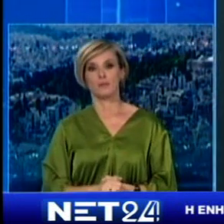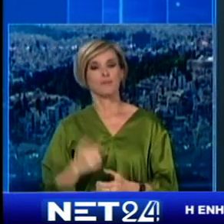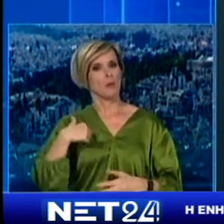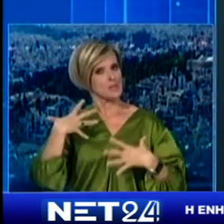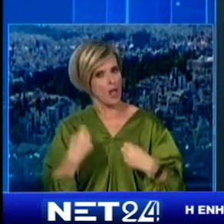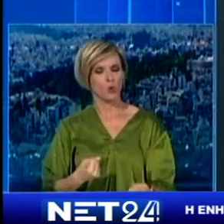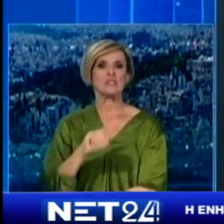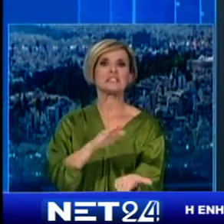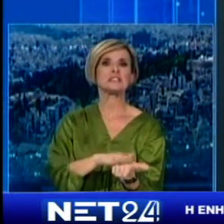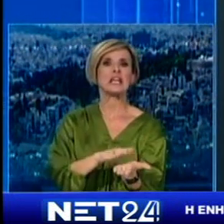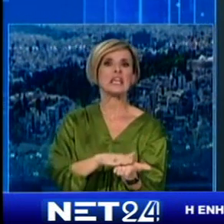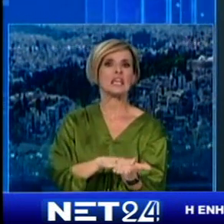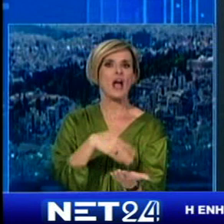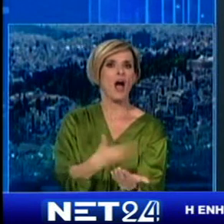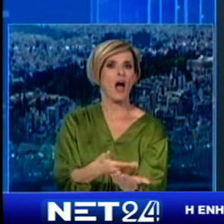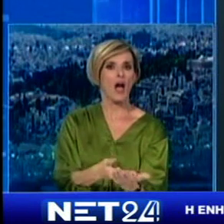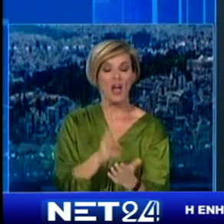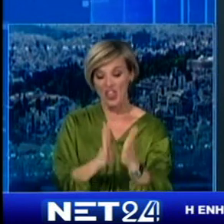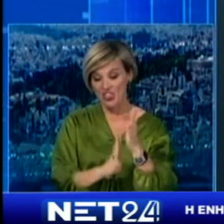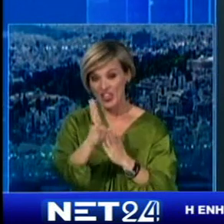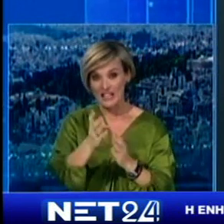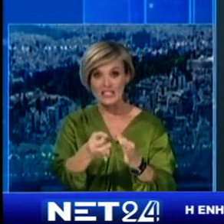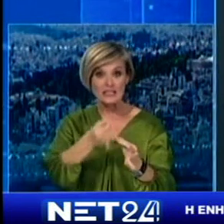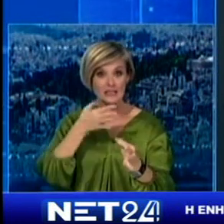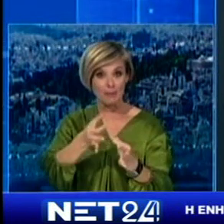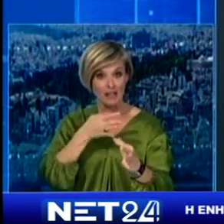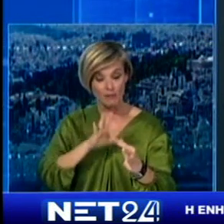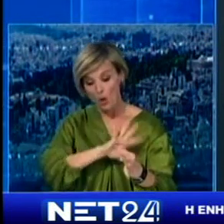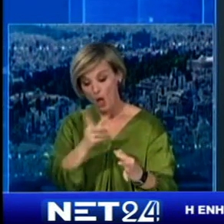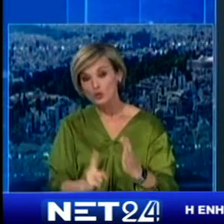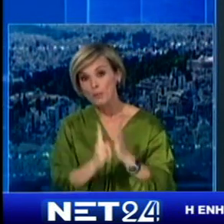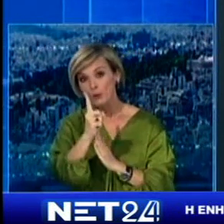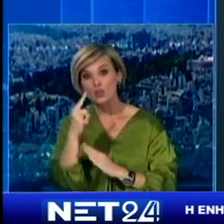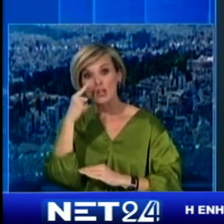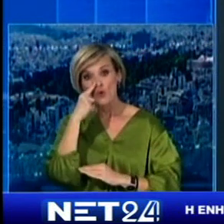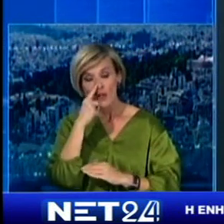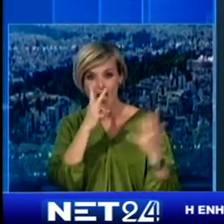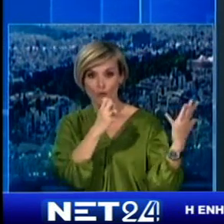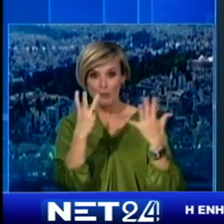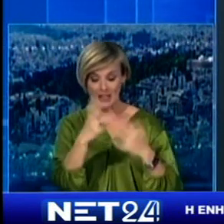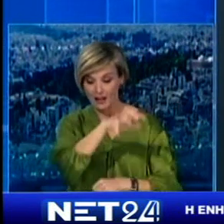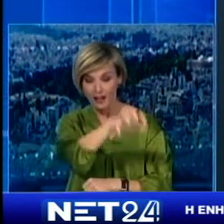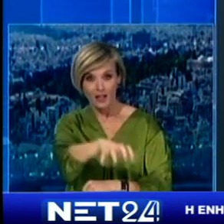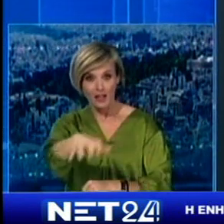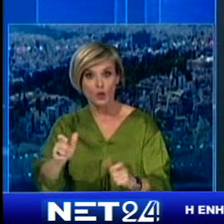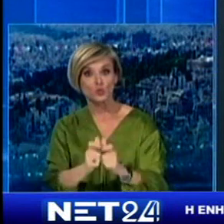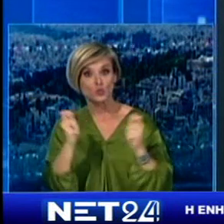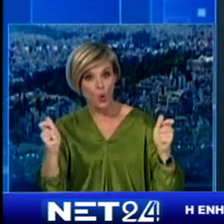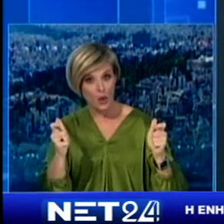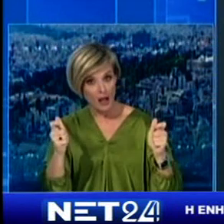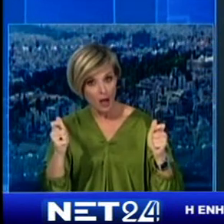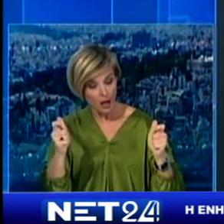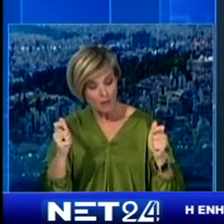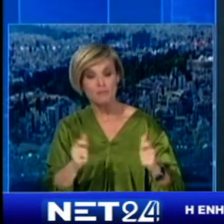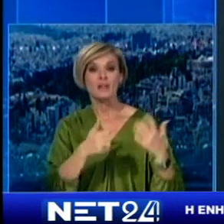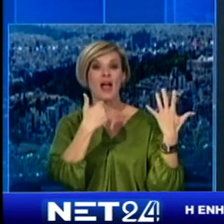στοιχεία, καθώς από τις 14 Σεπτεμβρίου μέχρι την 1η Νοεμβρίου 73 σχολικές μονάδες και 621 τμήματα βρίσκονται